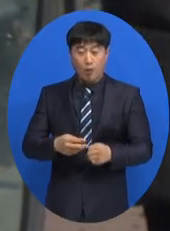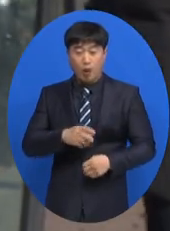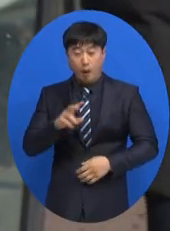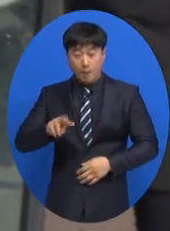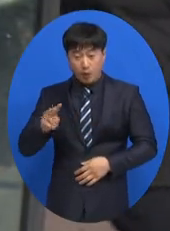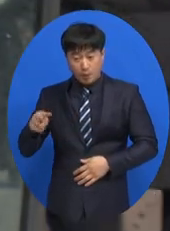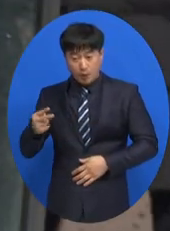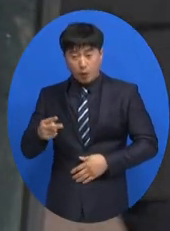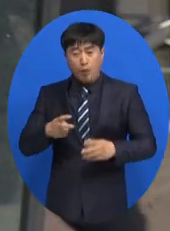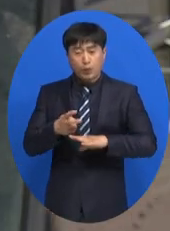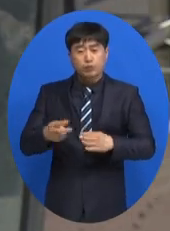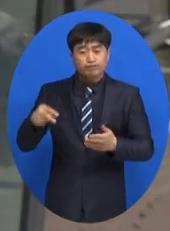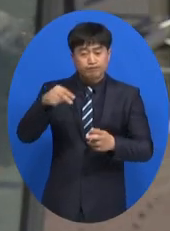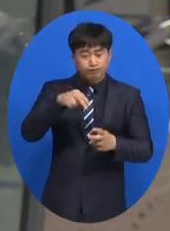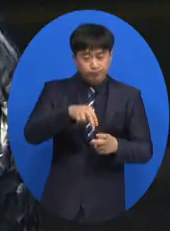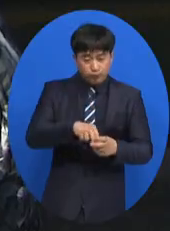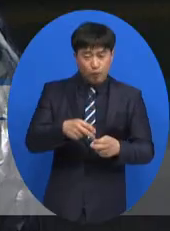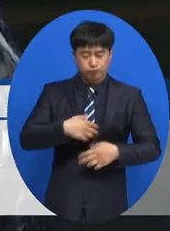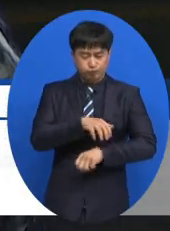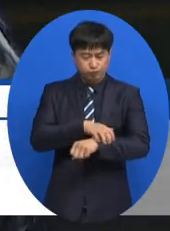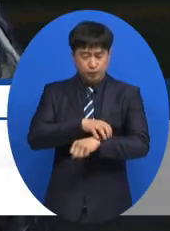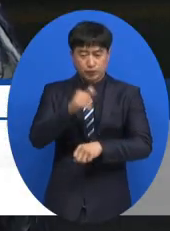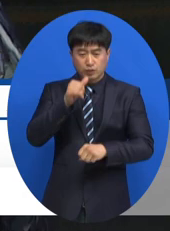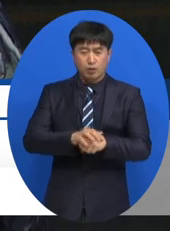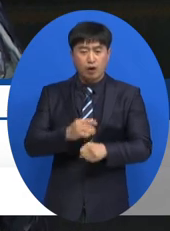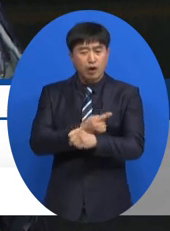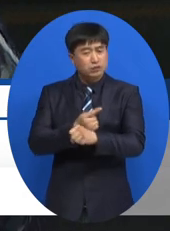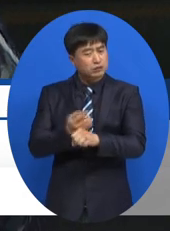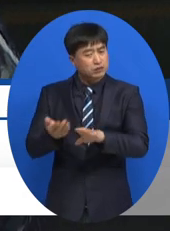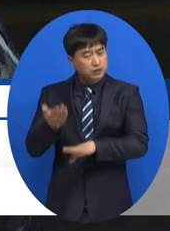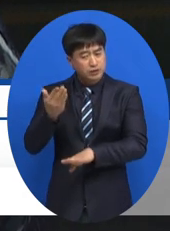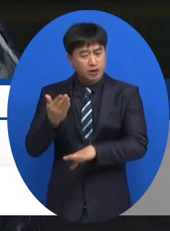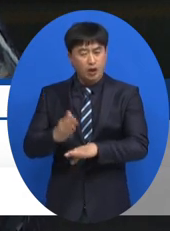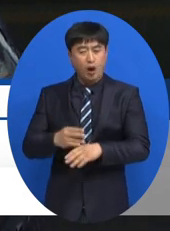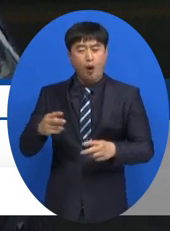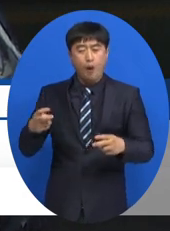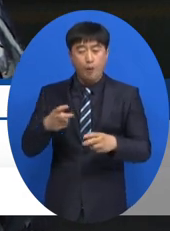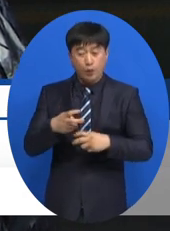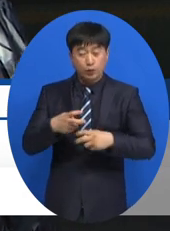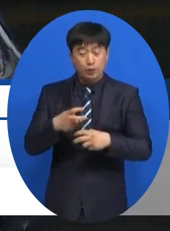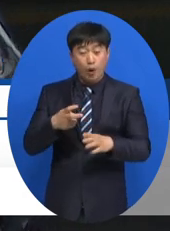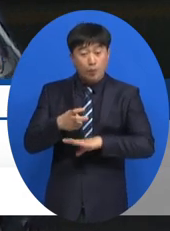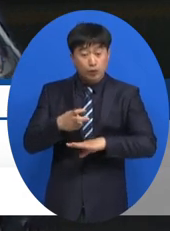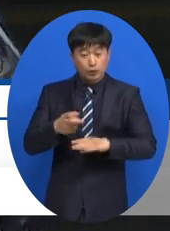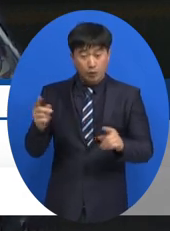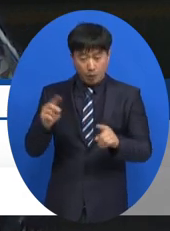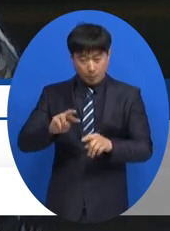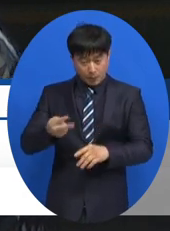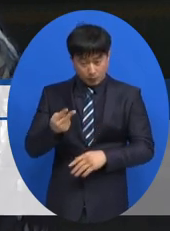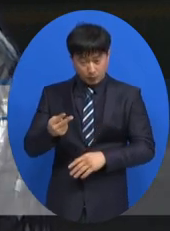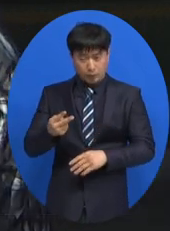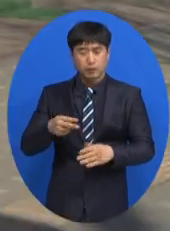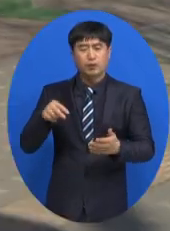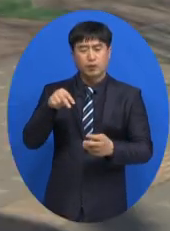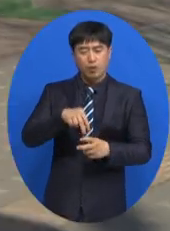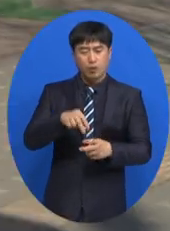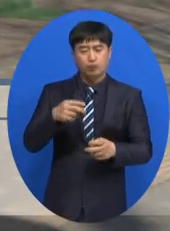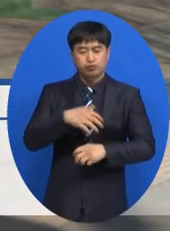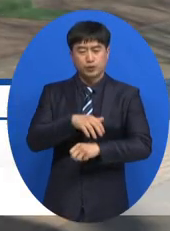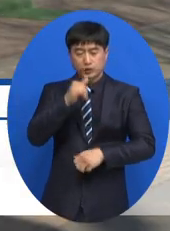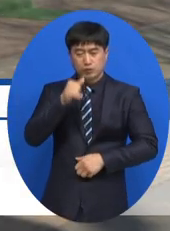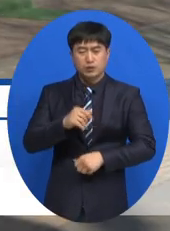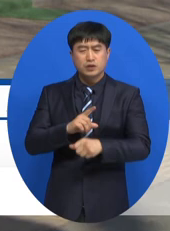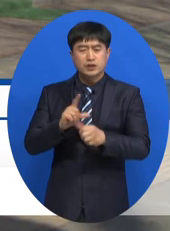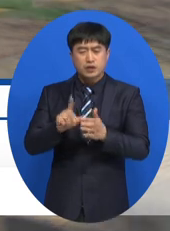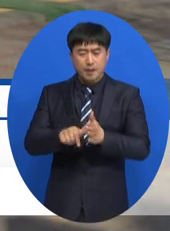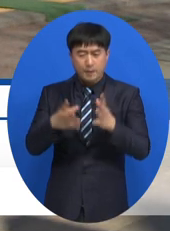하는 등 불편함이 있습니다. 1시간 훨씬 더 걸려요. 그리고 거기서 갈아타야 되니까 불편한 점이 있지. 시간도